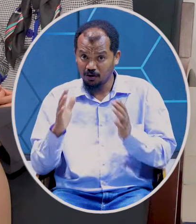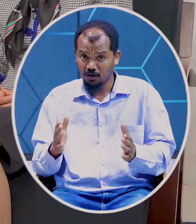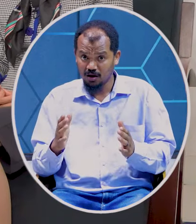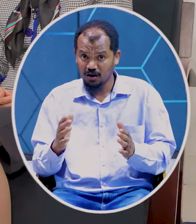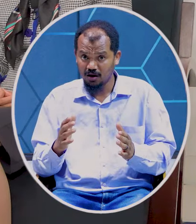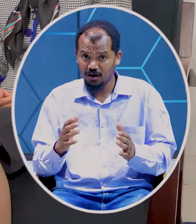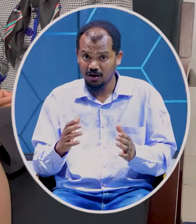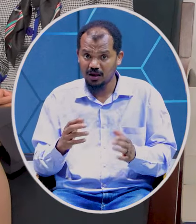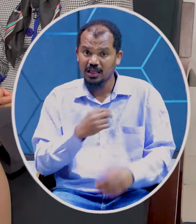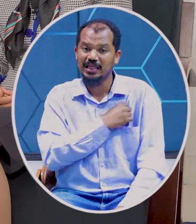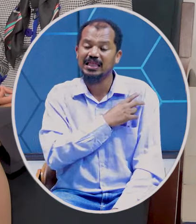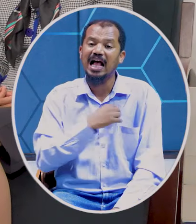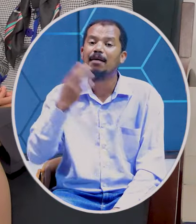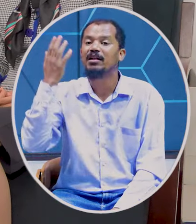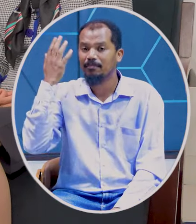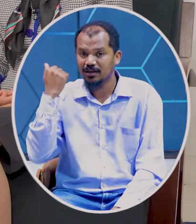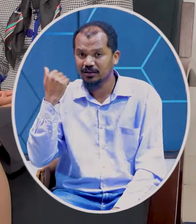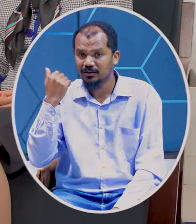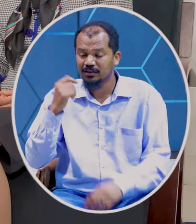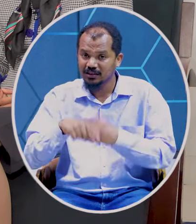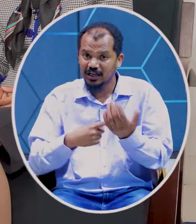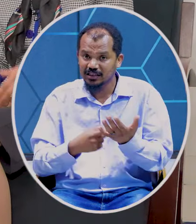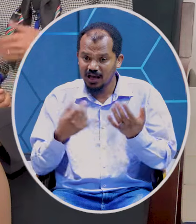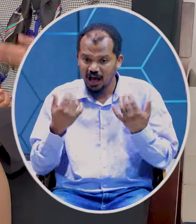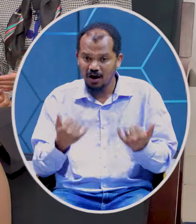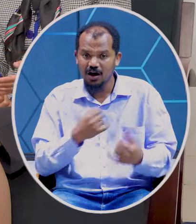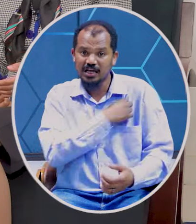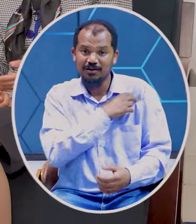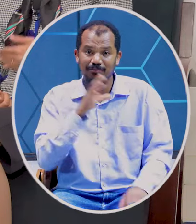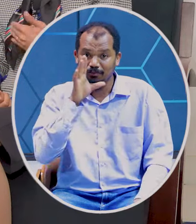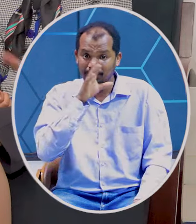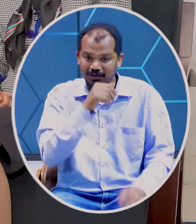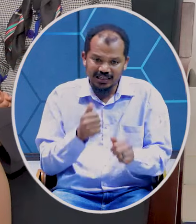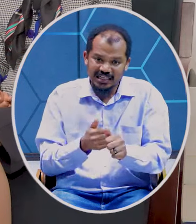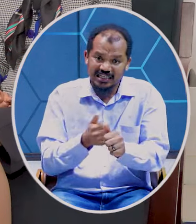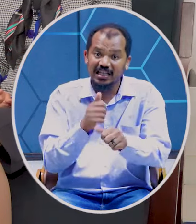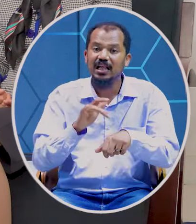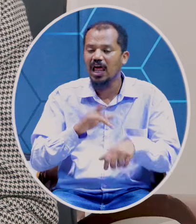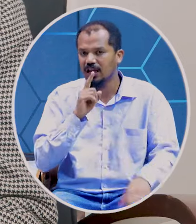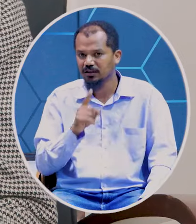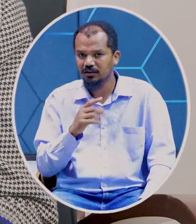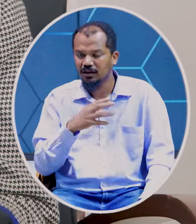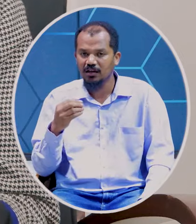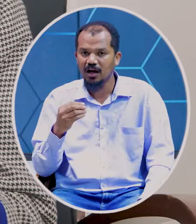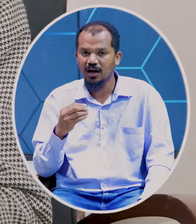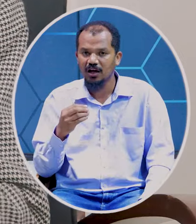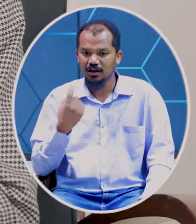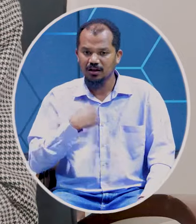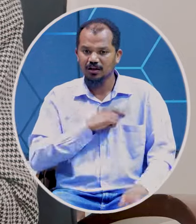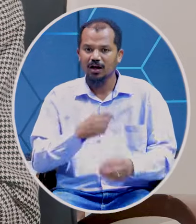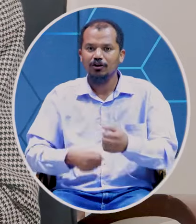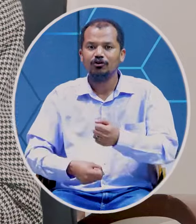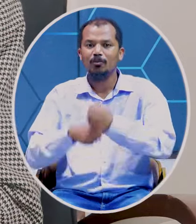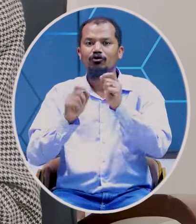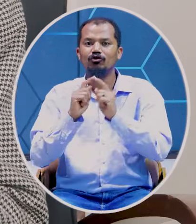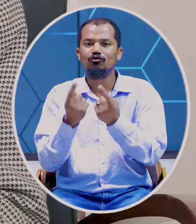ታደርጋለች። እሷ ታካሚ ነበረች ስለዚህ አሁን ህክምናዋን ጨርሳ ክትትል ላይ ናት እና እኛ